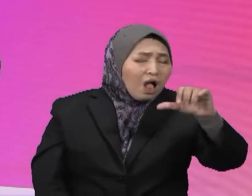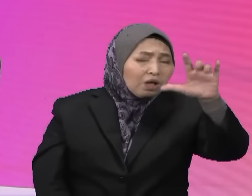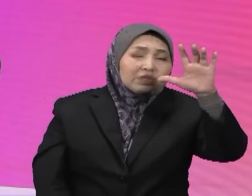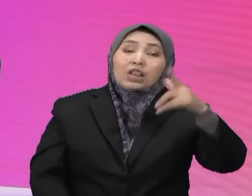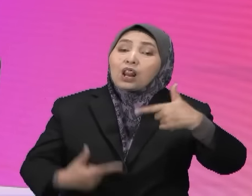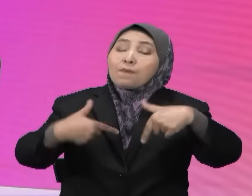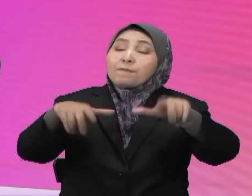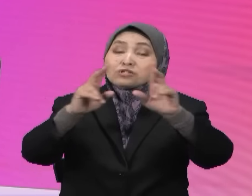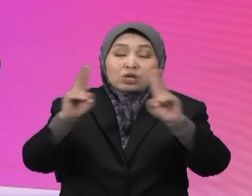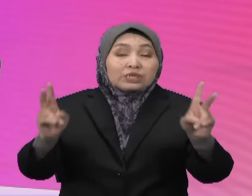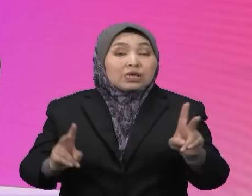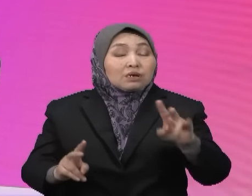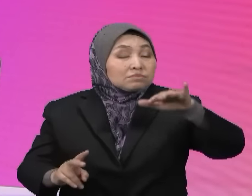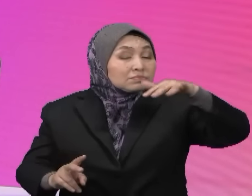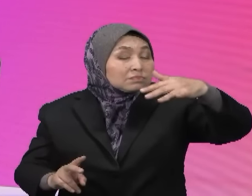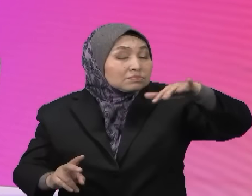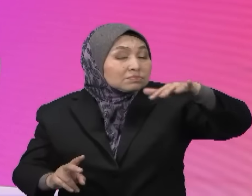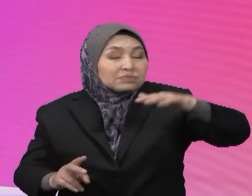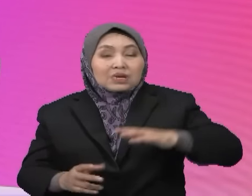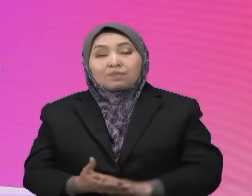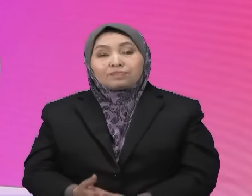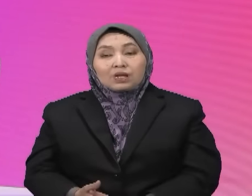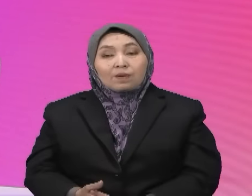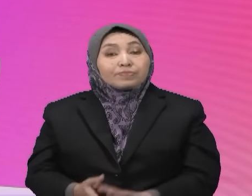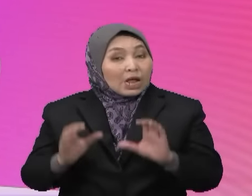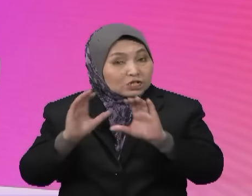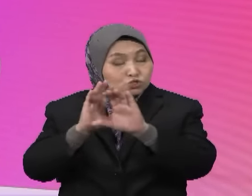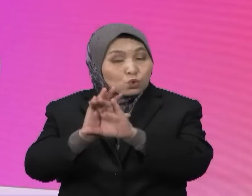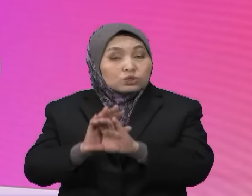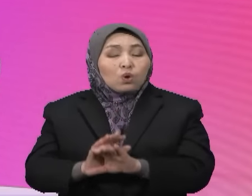terlepas sangat. Dia dia yang yang tengah-tengah kan. Contoh.